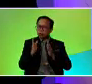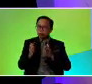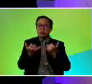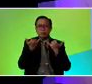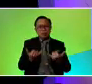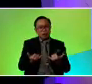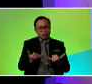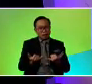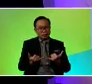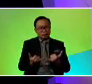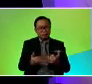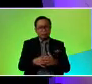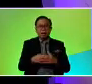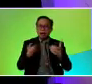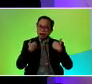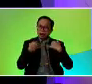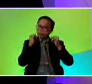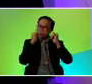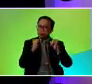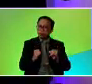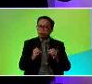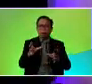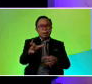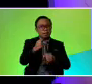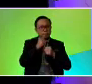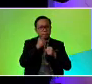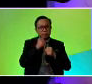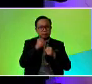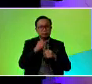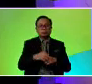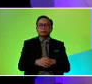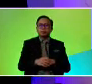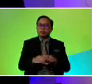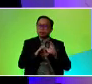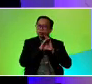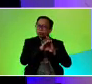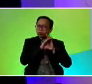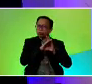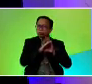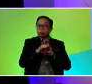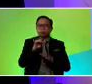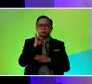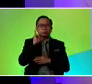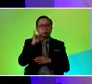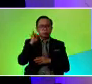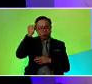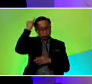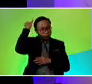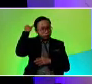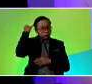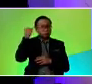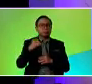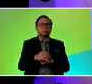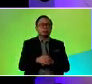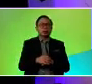ada individu yang mengambil kesempatan contoh Oke contoh Ivan Ivan